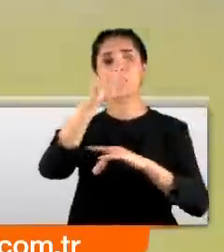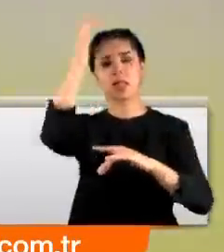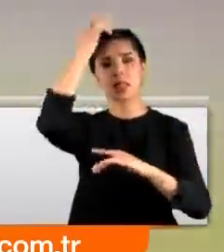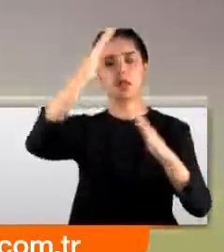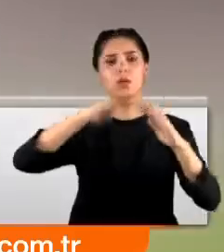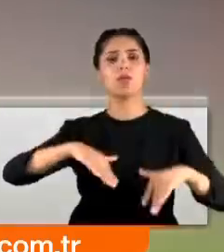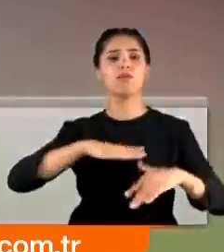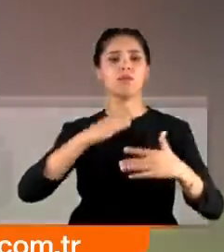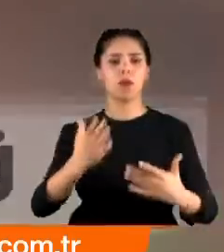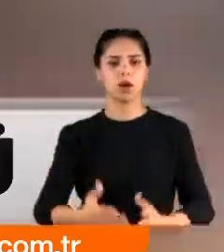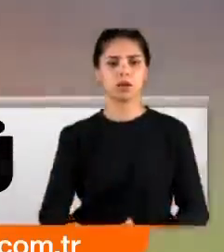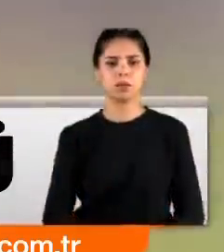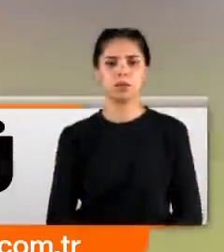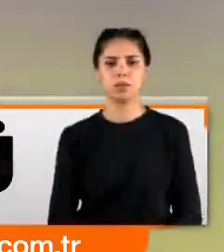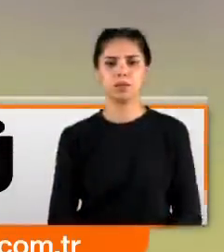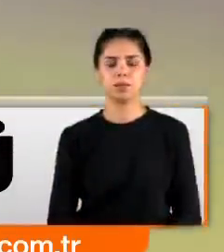çökmüş, arabaya girmiş.